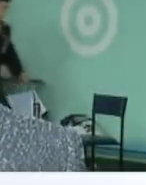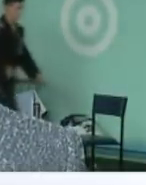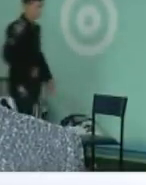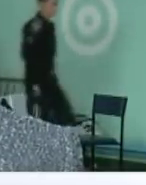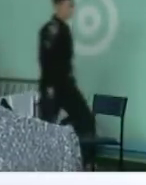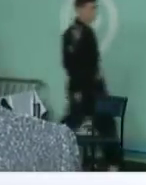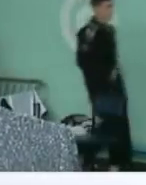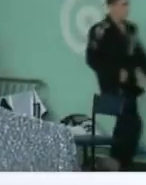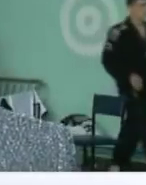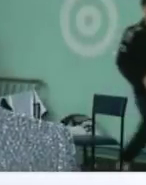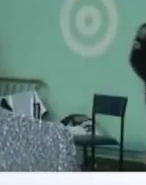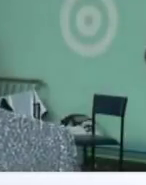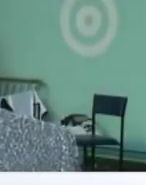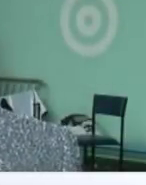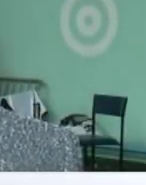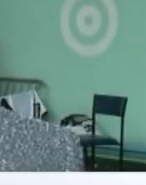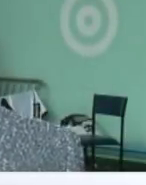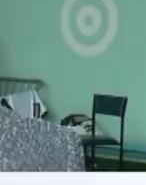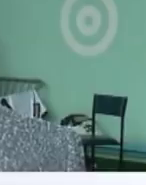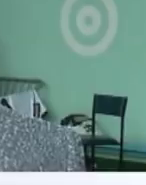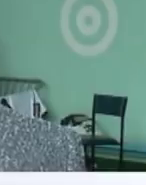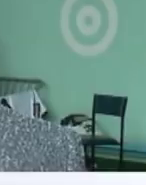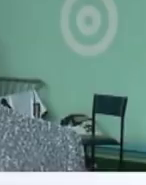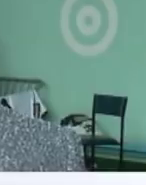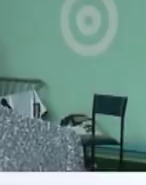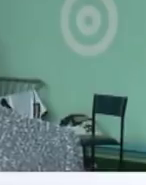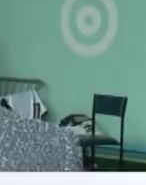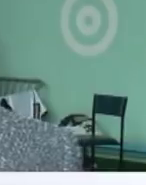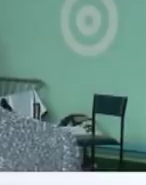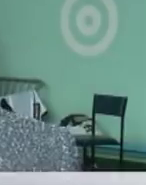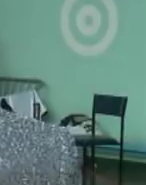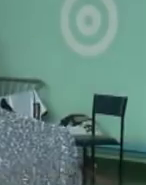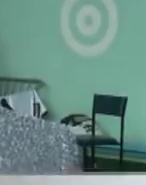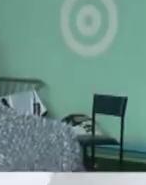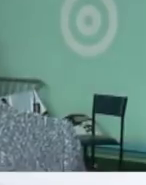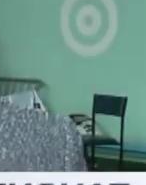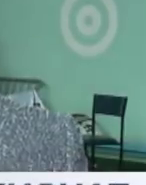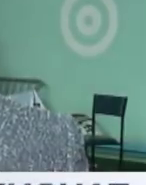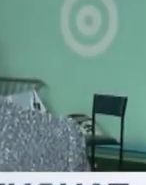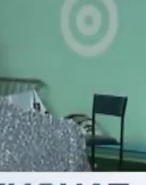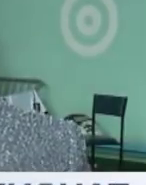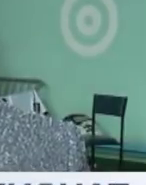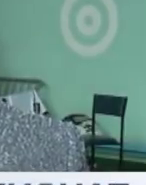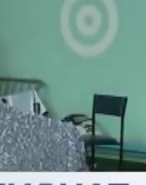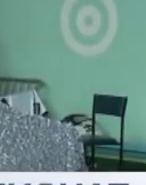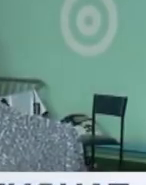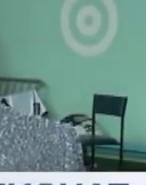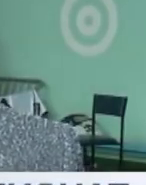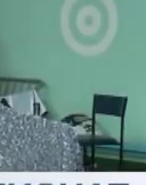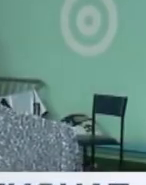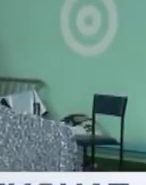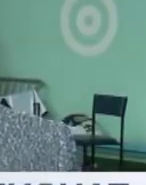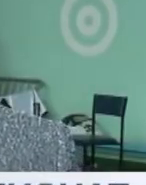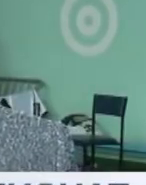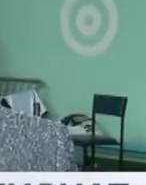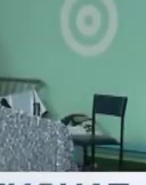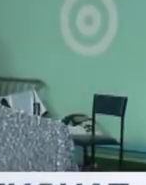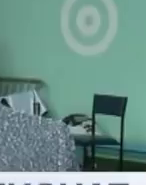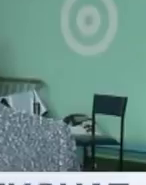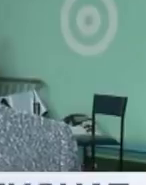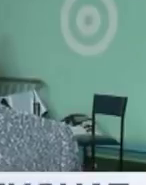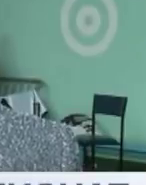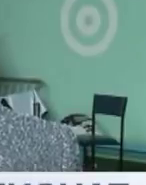Очень конкурентная борьба была на ковре. Жекпе-жектер өте тартысты өтті. Өйткені Қазақ батыр чемпионатына барлығы да барғысы келеді. Әсіресе